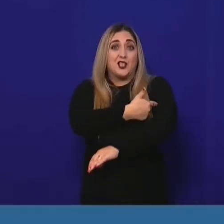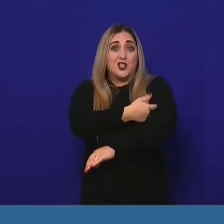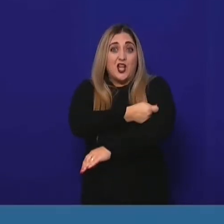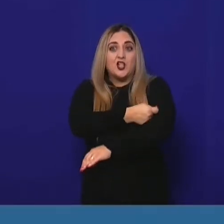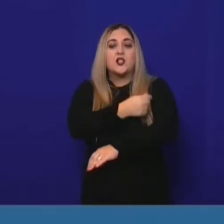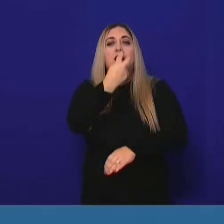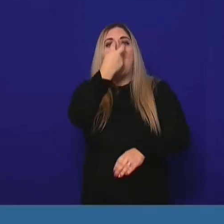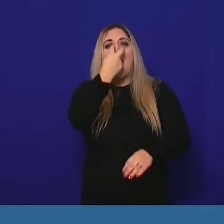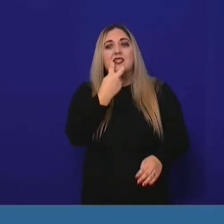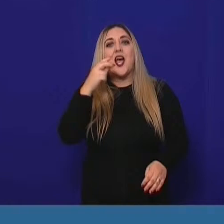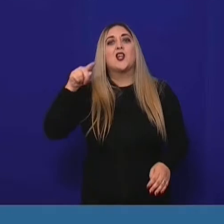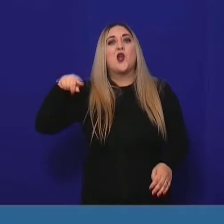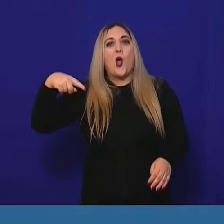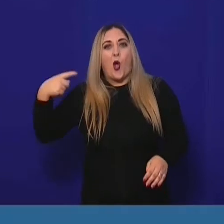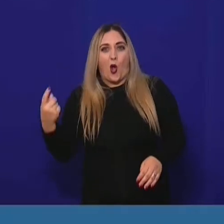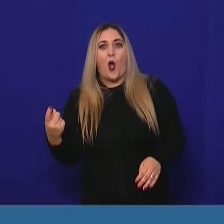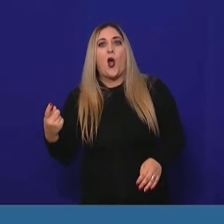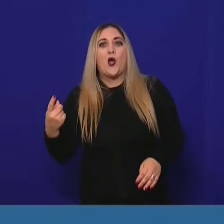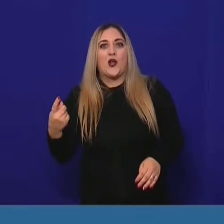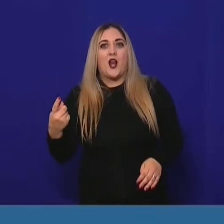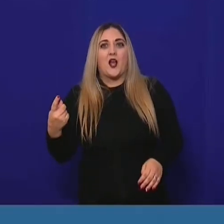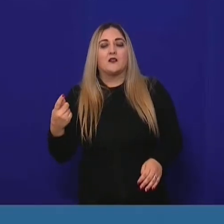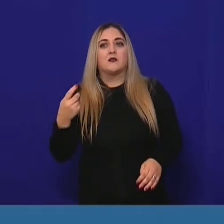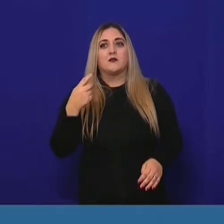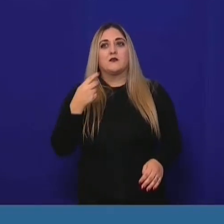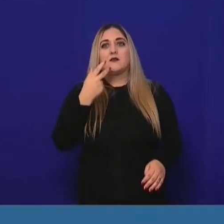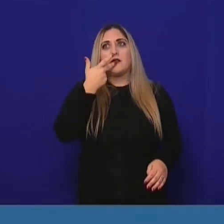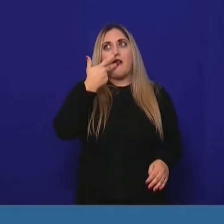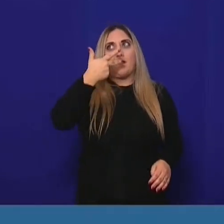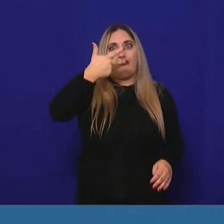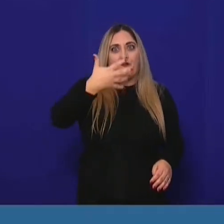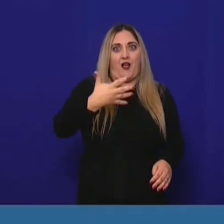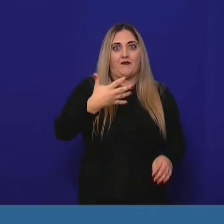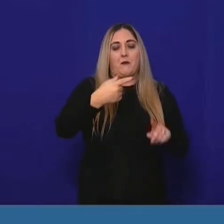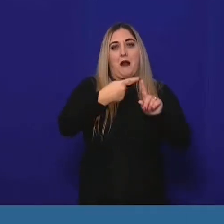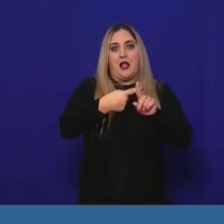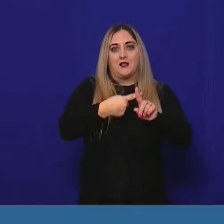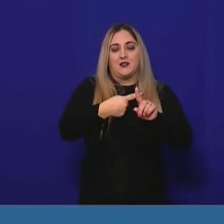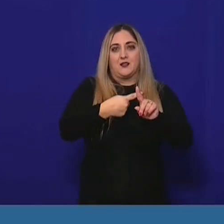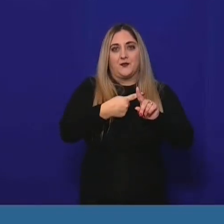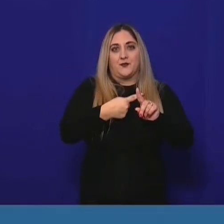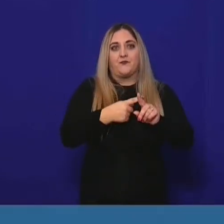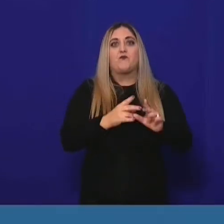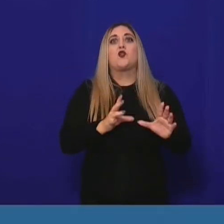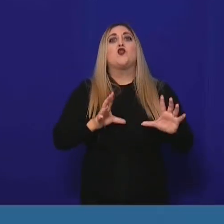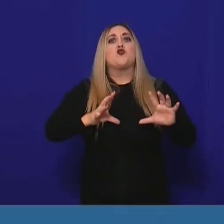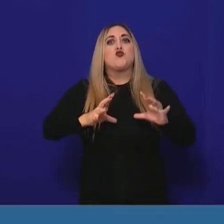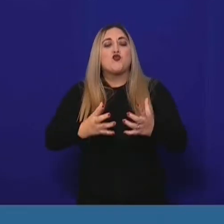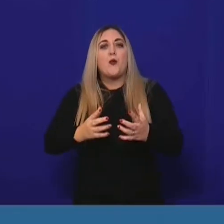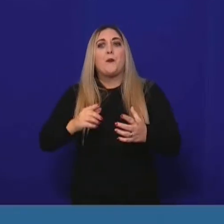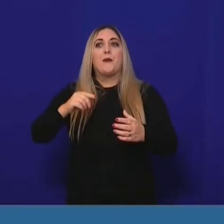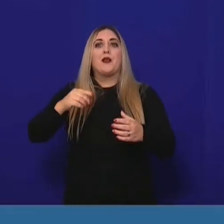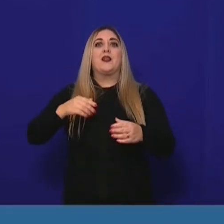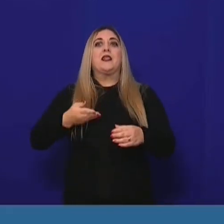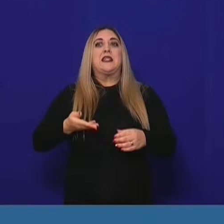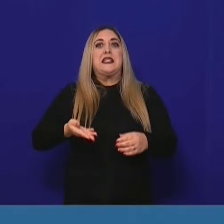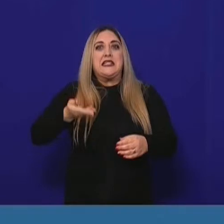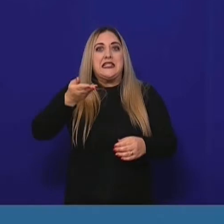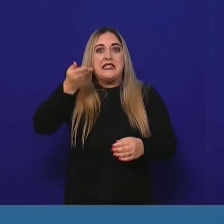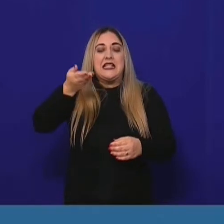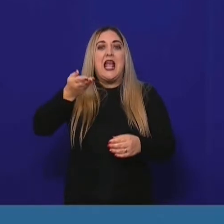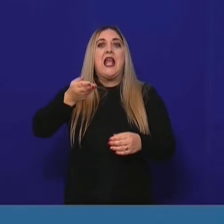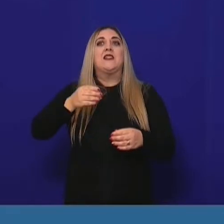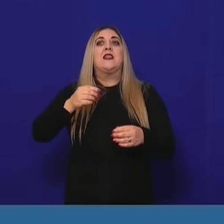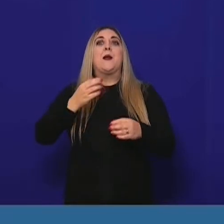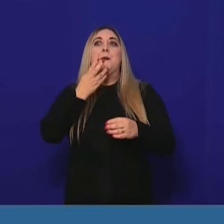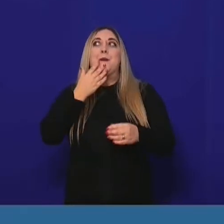dawk l-anzjani tal-fuq minn 85 sena. Mbagħad kif jibqgħu ġejjin iktar lots, jiġifieri dawn jiġu